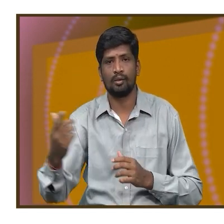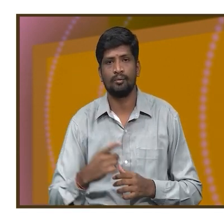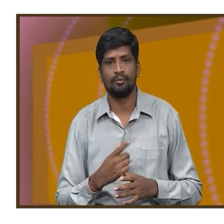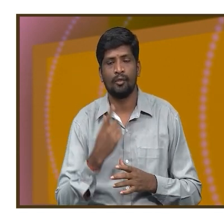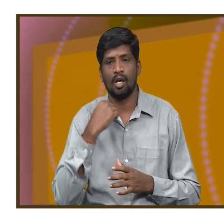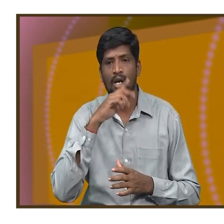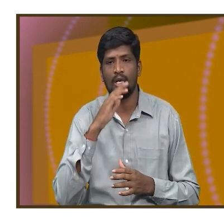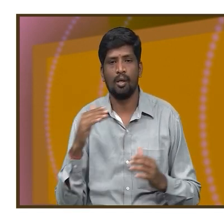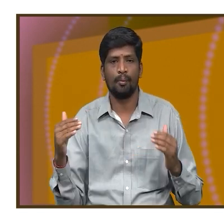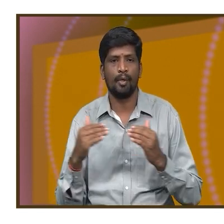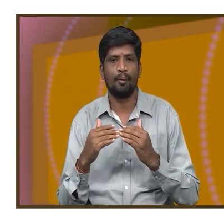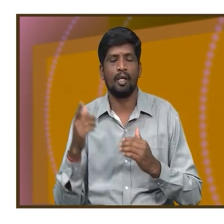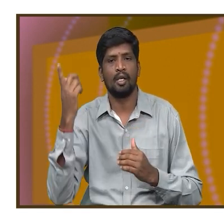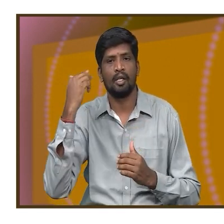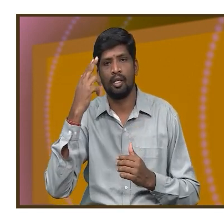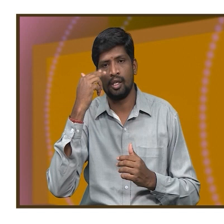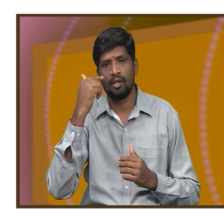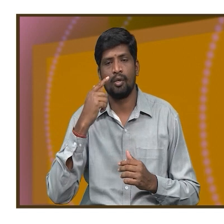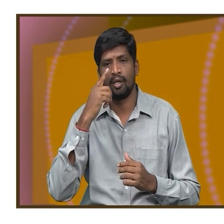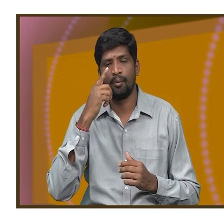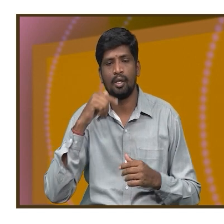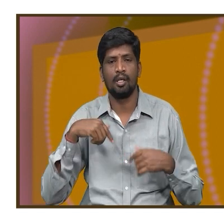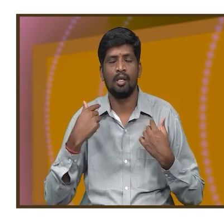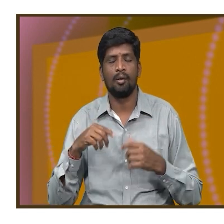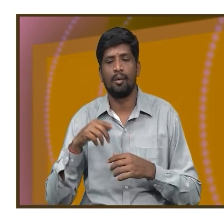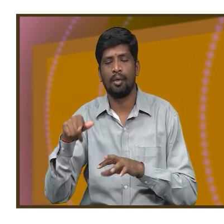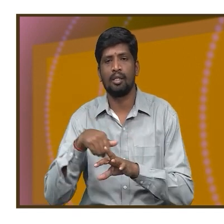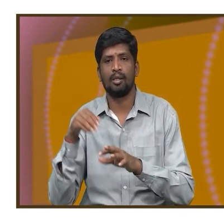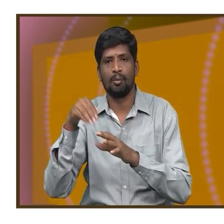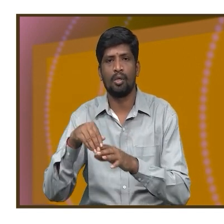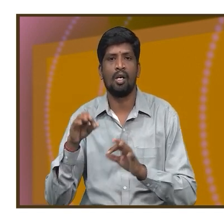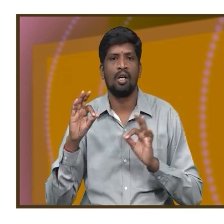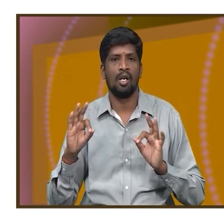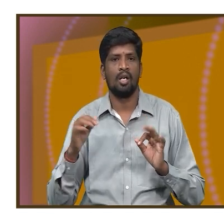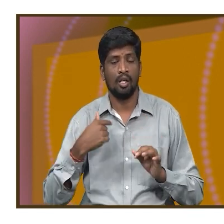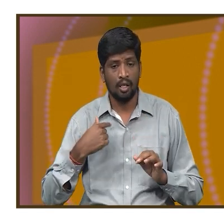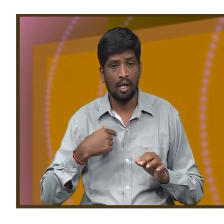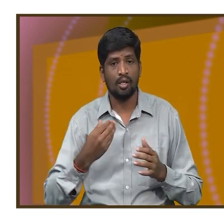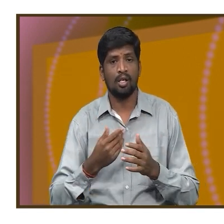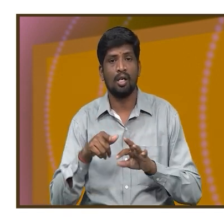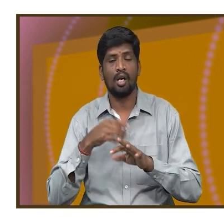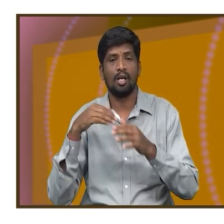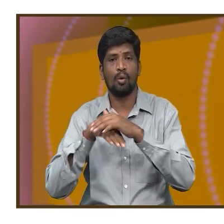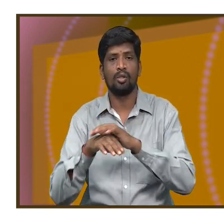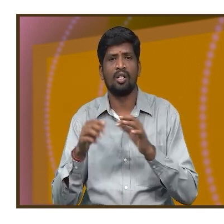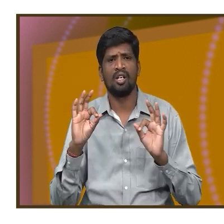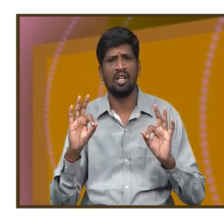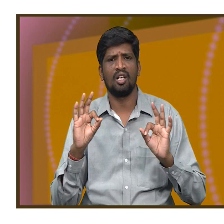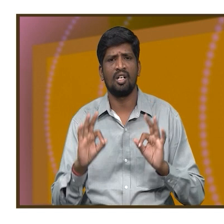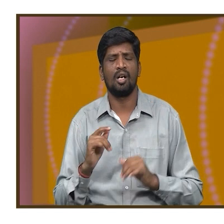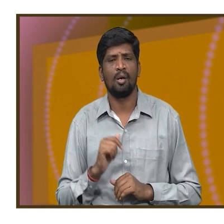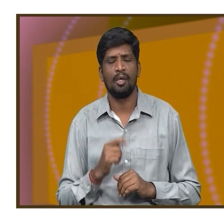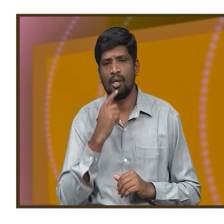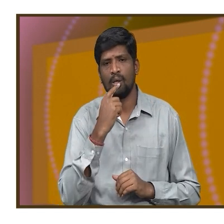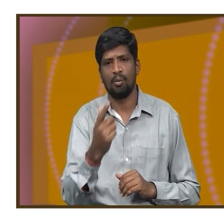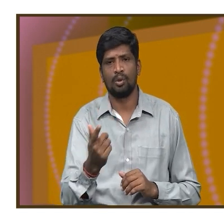போய் இப்படி நேற்று இரவு இப்படி ஒரு காலனி அதை அணிந்து என்னுடைய மனைவிக்கும் அந்த கால்களுக்கு பொருந்தியது, என்னுடைய கால்களுக்கும் நான் அணிந்து